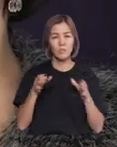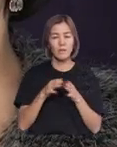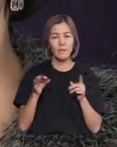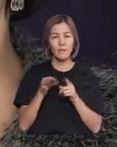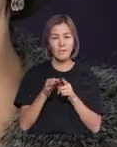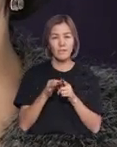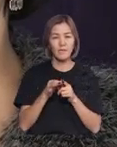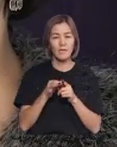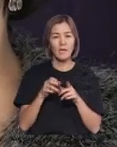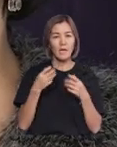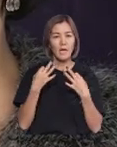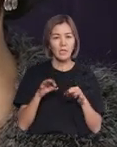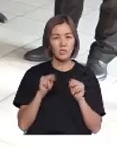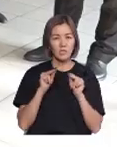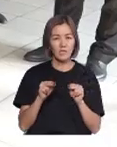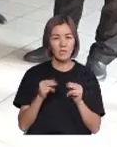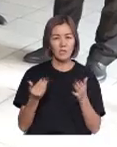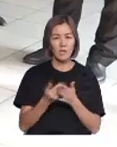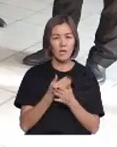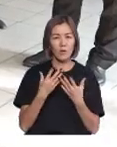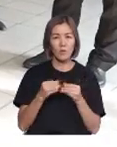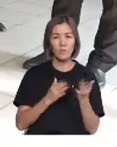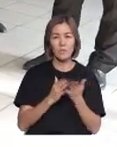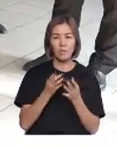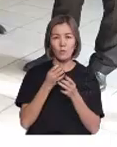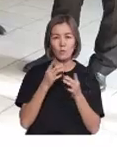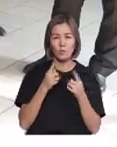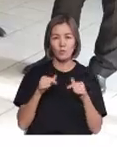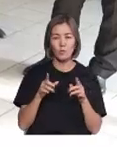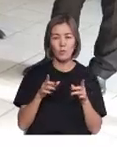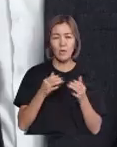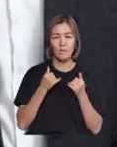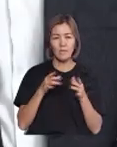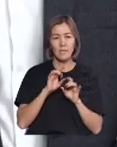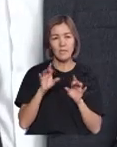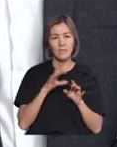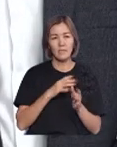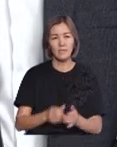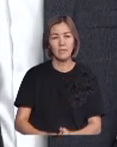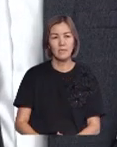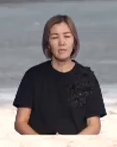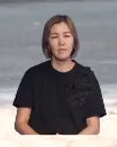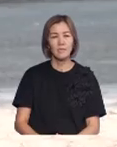штабтың мақсаты мен азаматтардың ашықтығы жаңа қоғамдық саяси мәдениетті құруға бағытталғанын айтты.